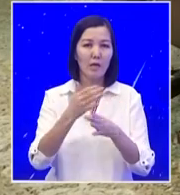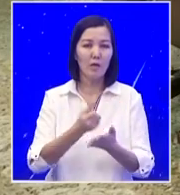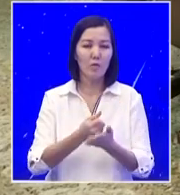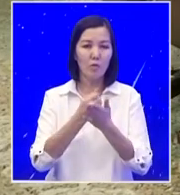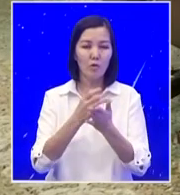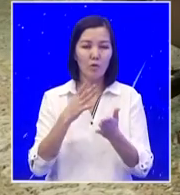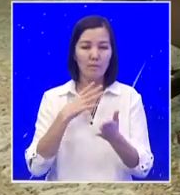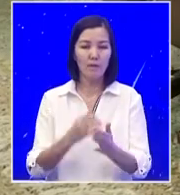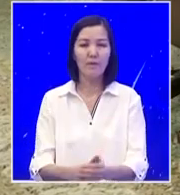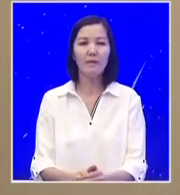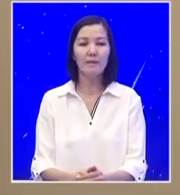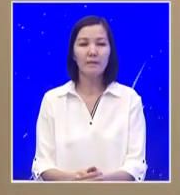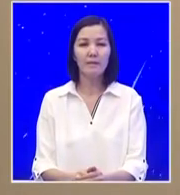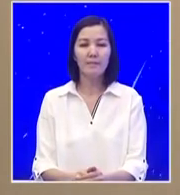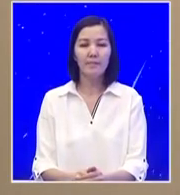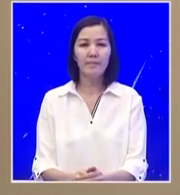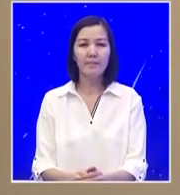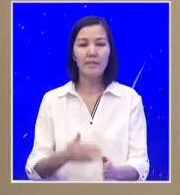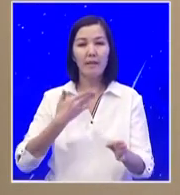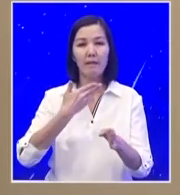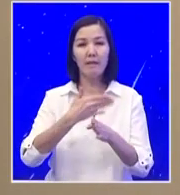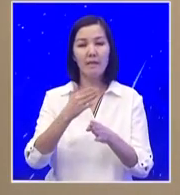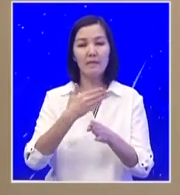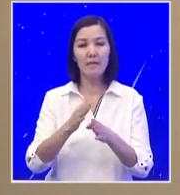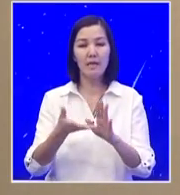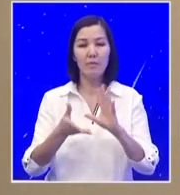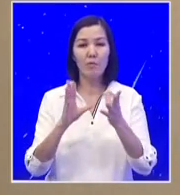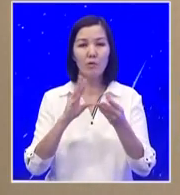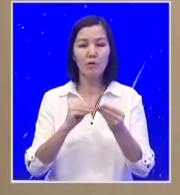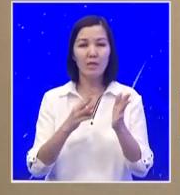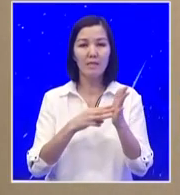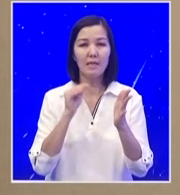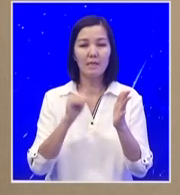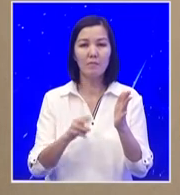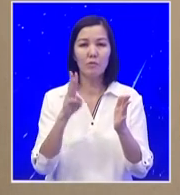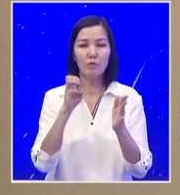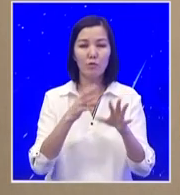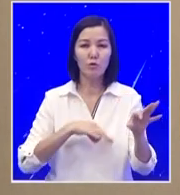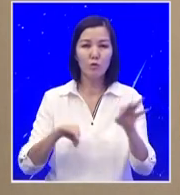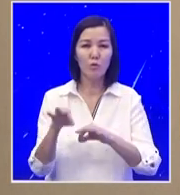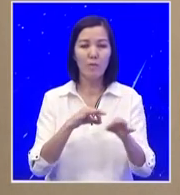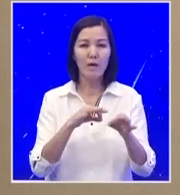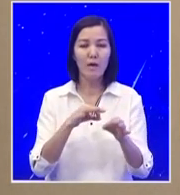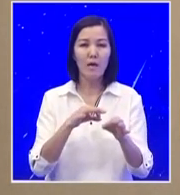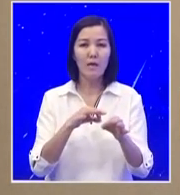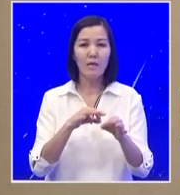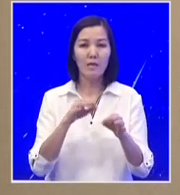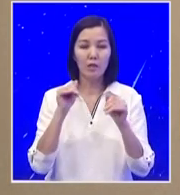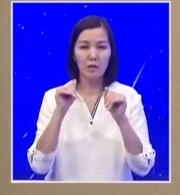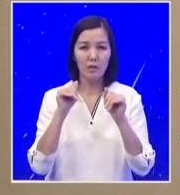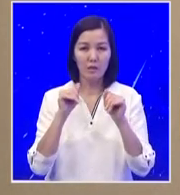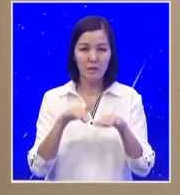қолдау тапқан. Несие бойынша 8300 жоба қолдадық. Ол